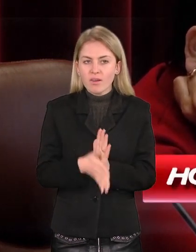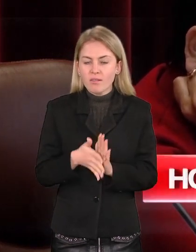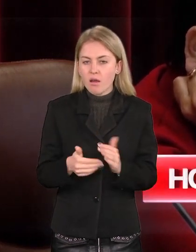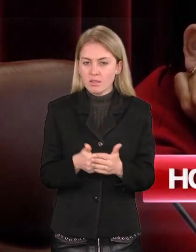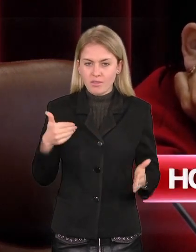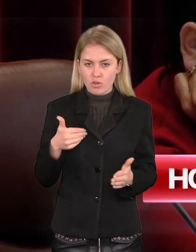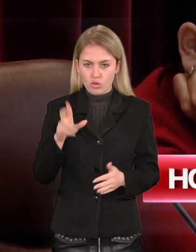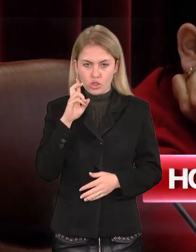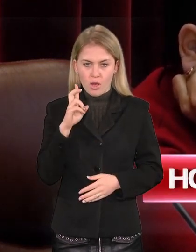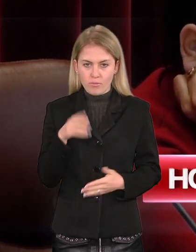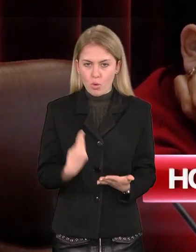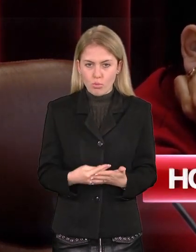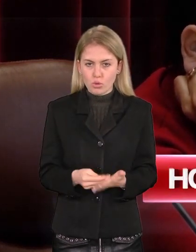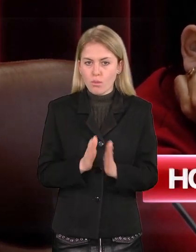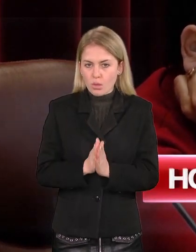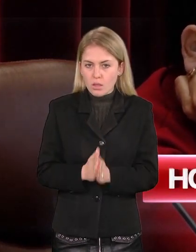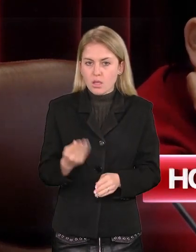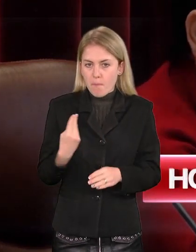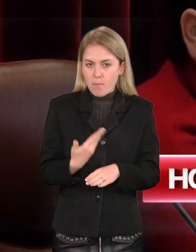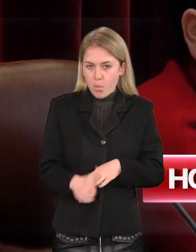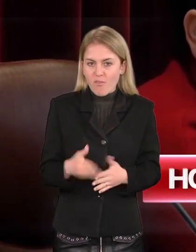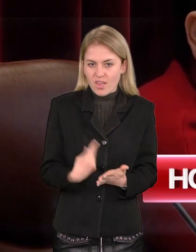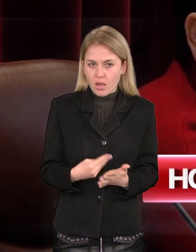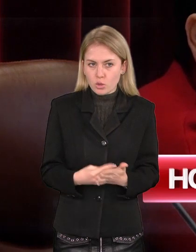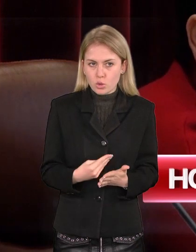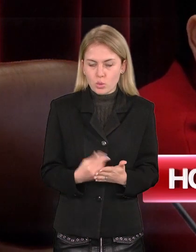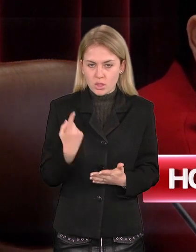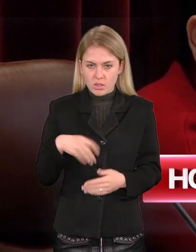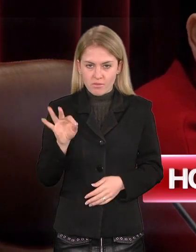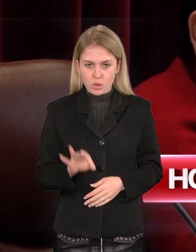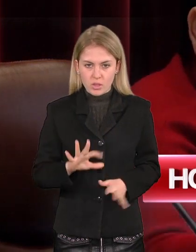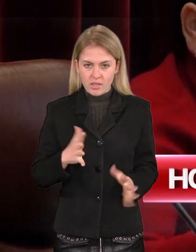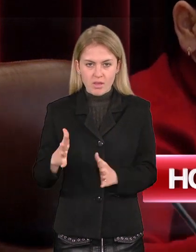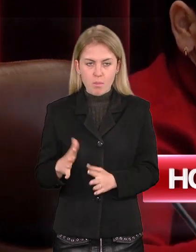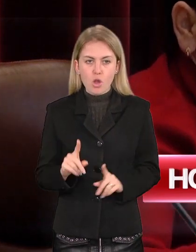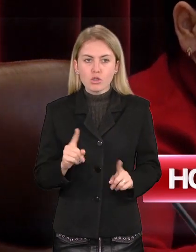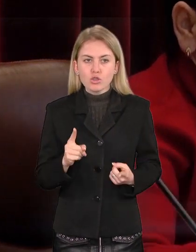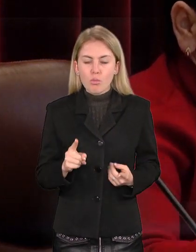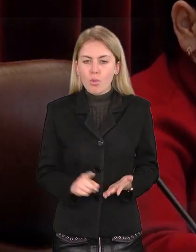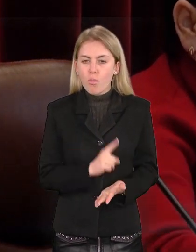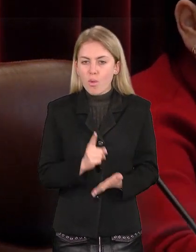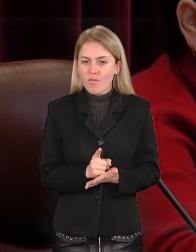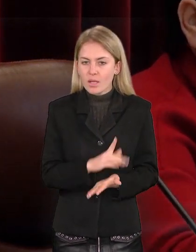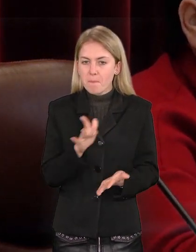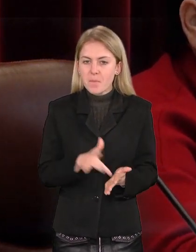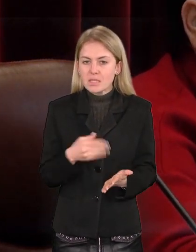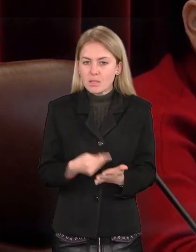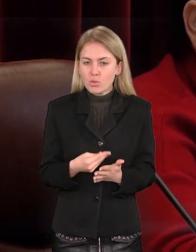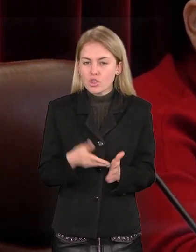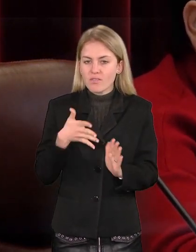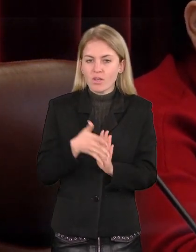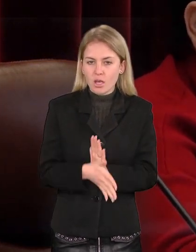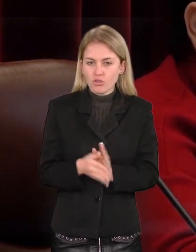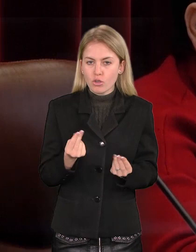державного бюджету, профінансуйте, будь ласка, 100% випадків. Чому повинен міський бюджет витрачати кошти на